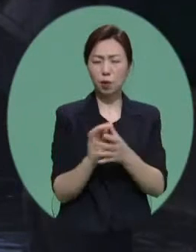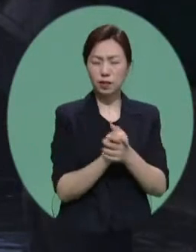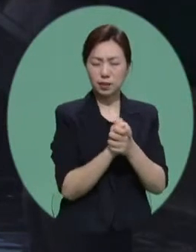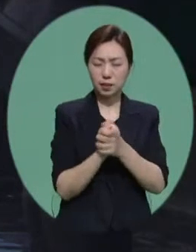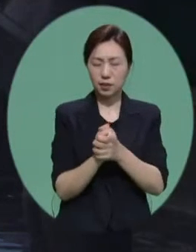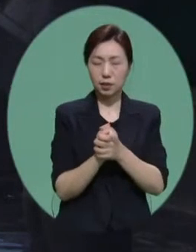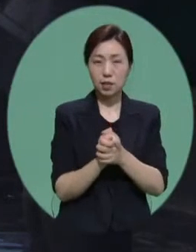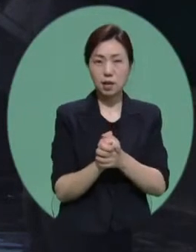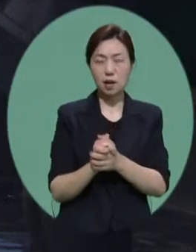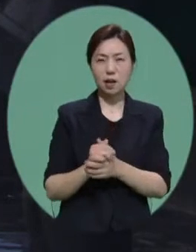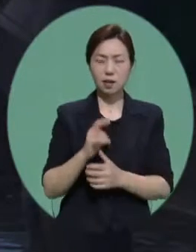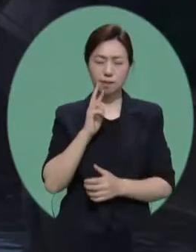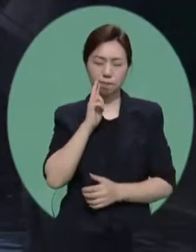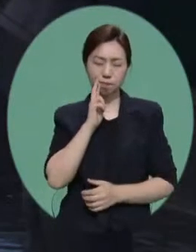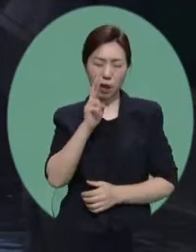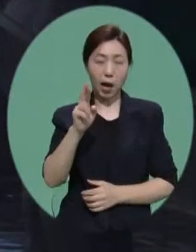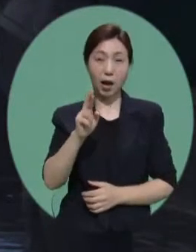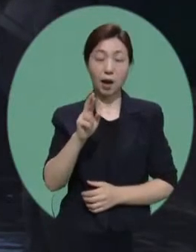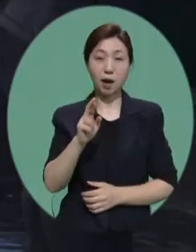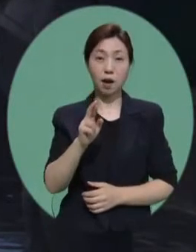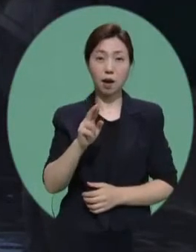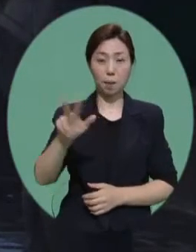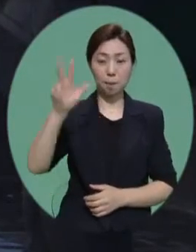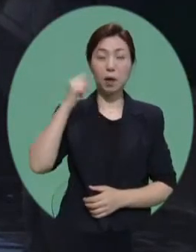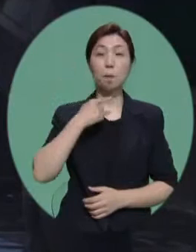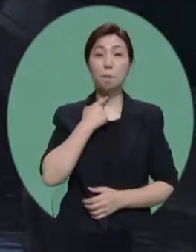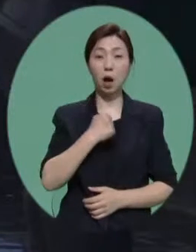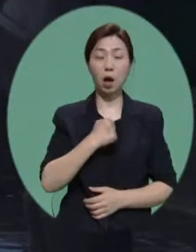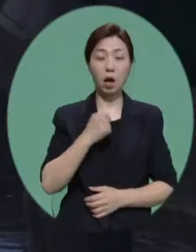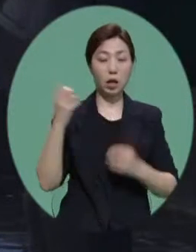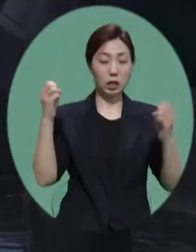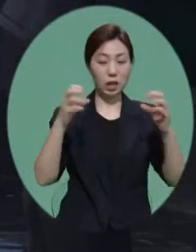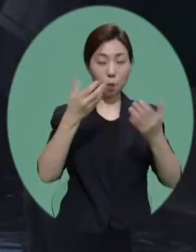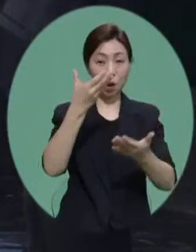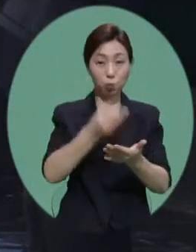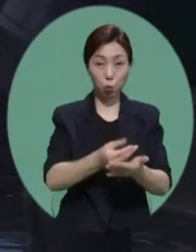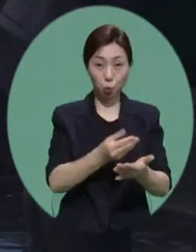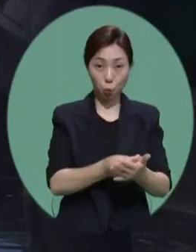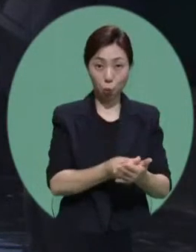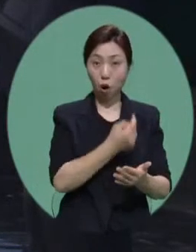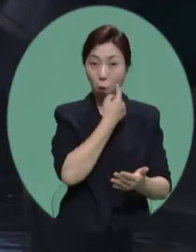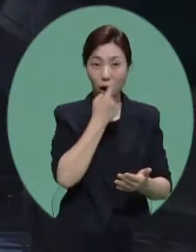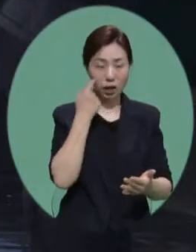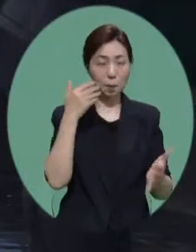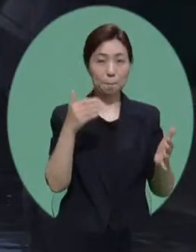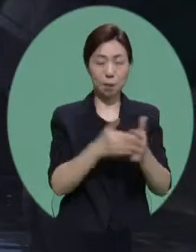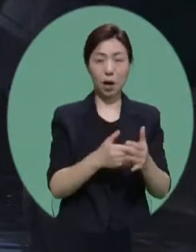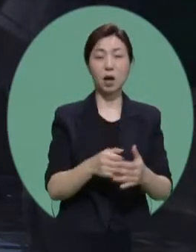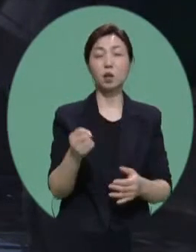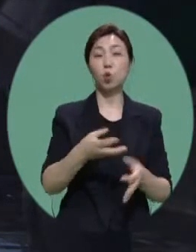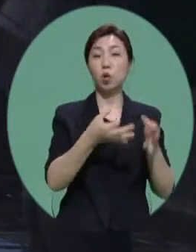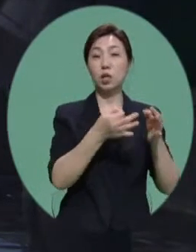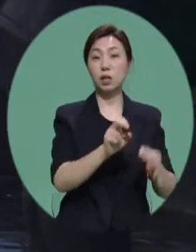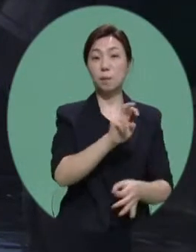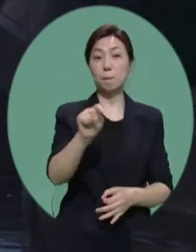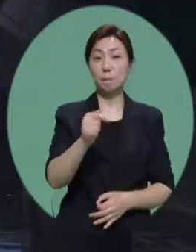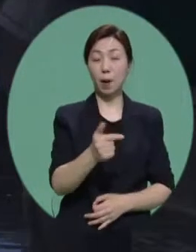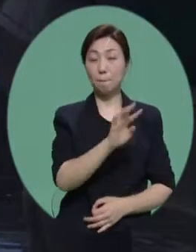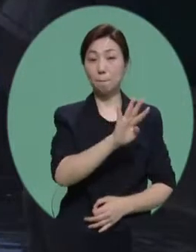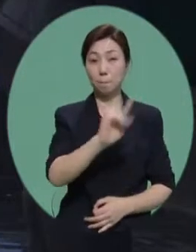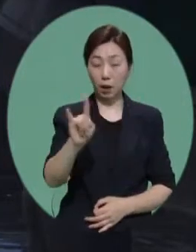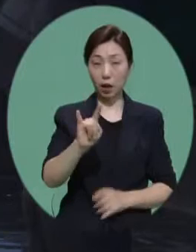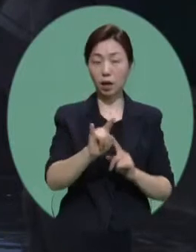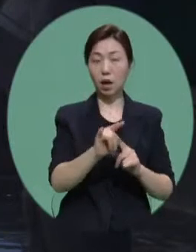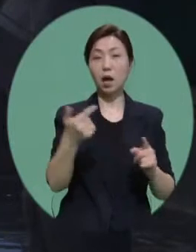공제가 됐구요 또 김만 배가 나무 변호사에게 대장동 개발이